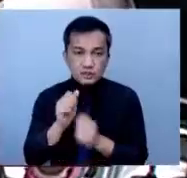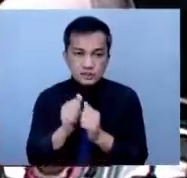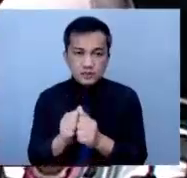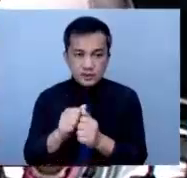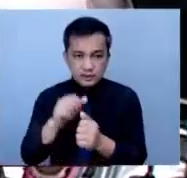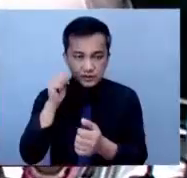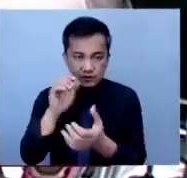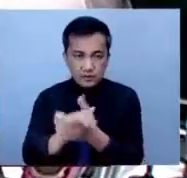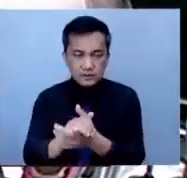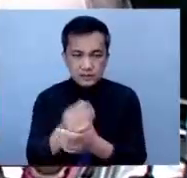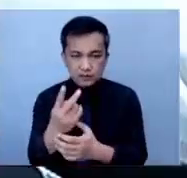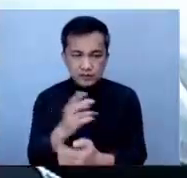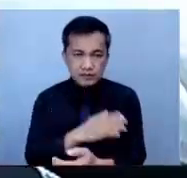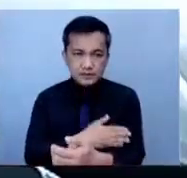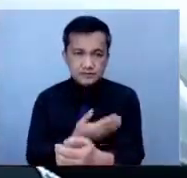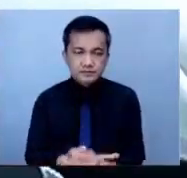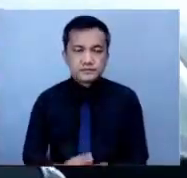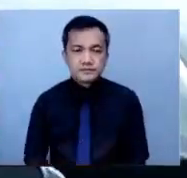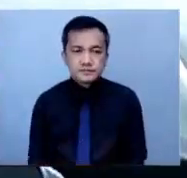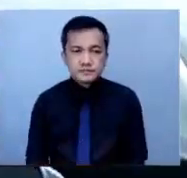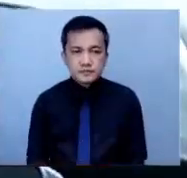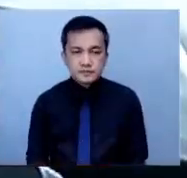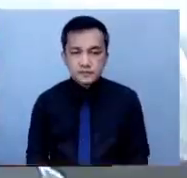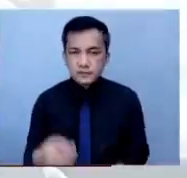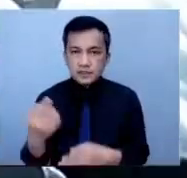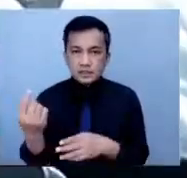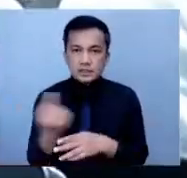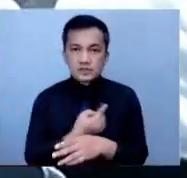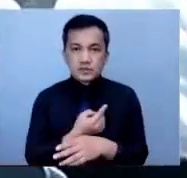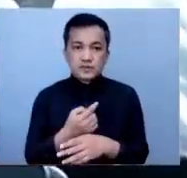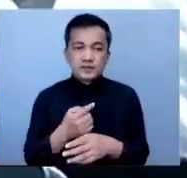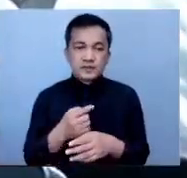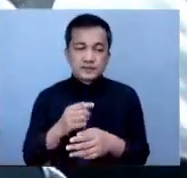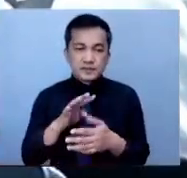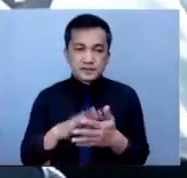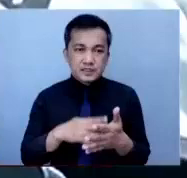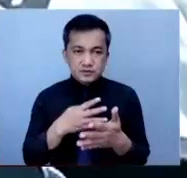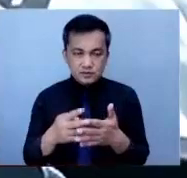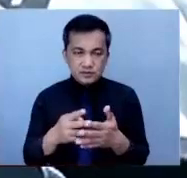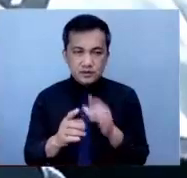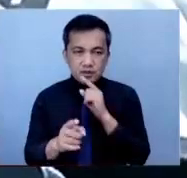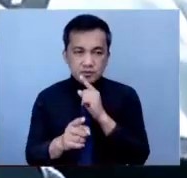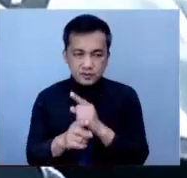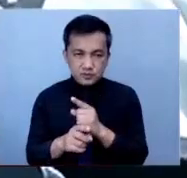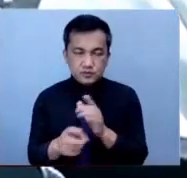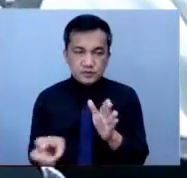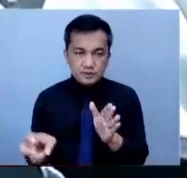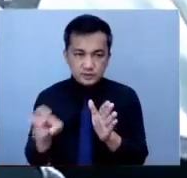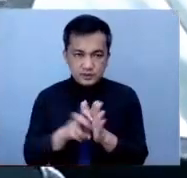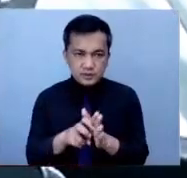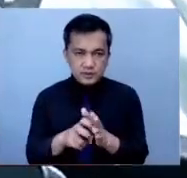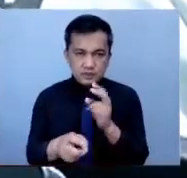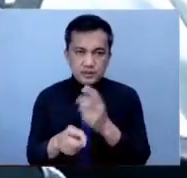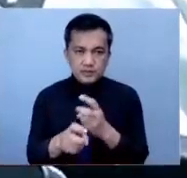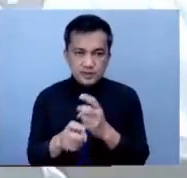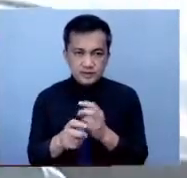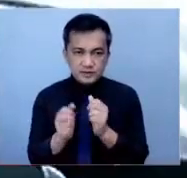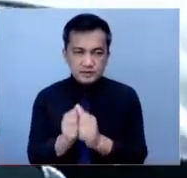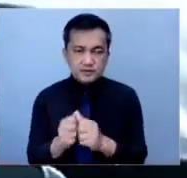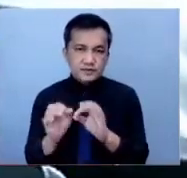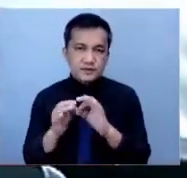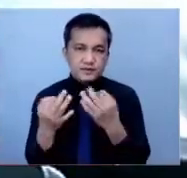at dalawang anak. Last week pa ako kami nagpabook. Para sigurado na may masakyan kami kasi mahirap eh, kasama ko ang family